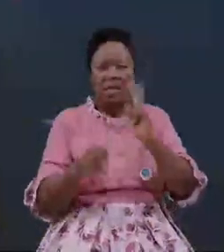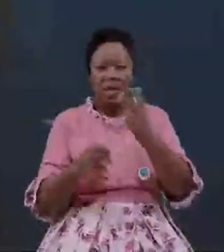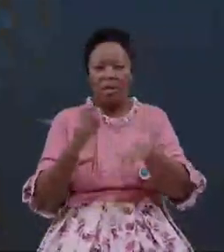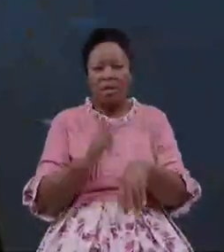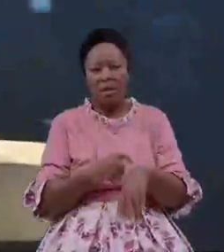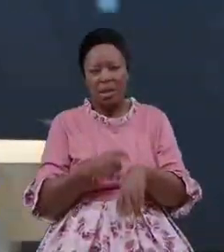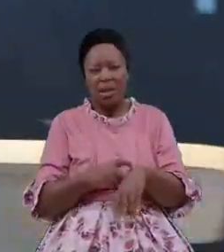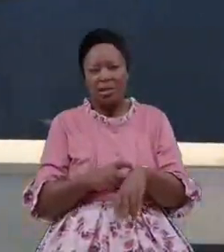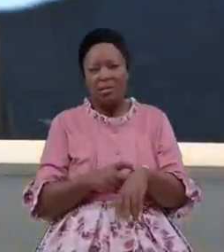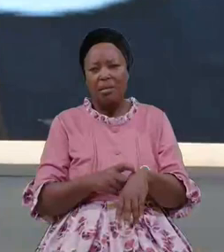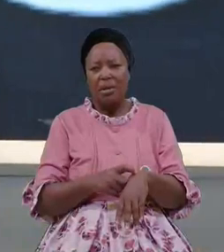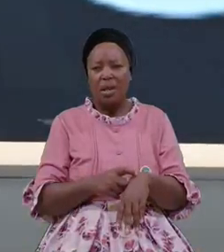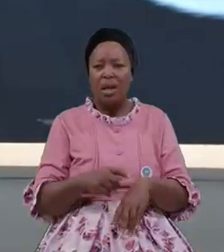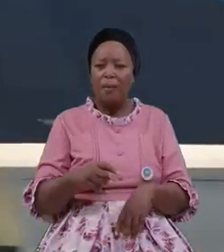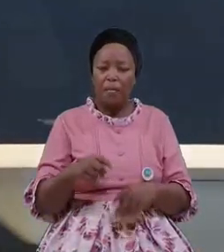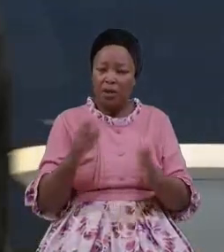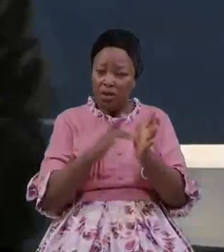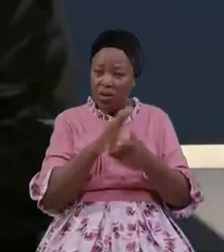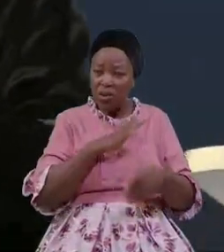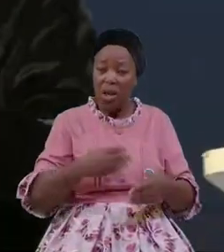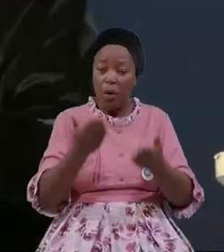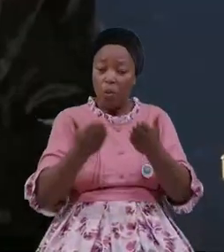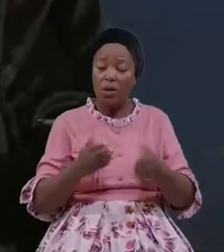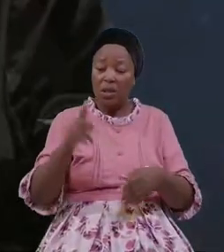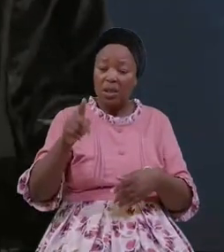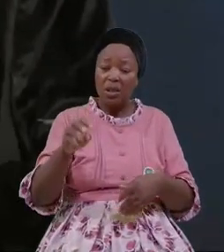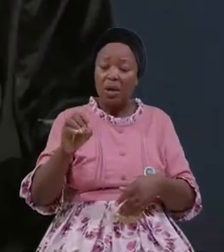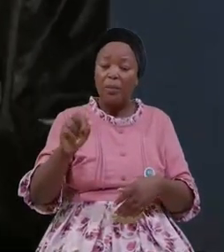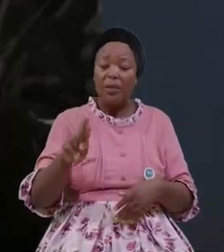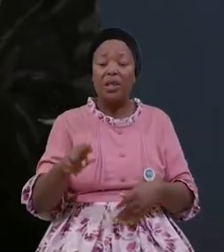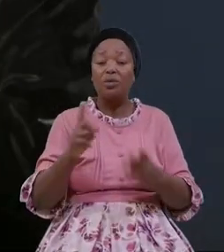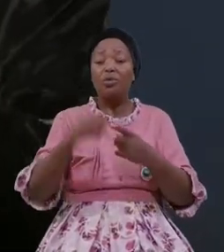demandé la seconde fois il veut que Pierre